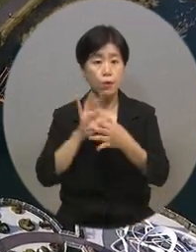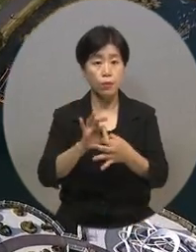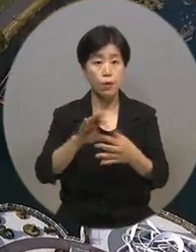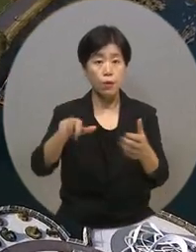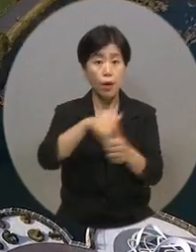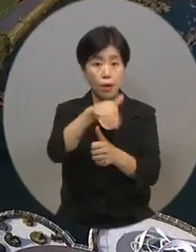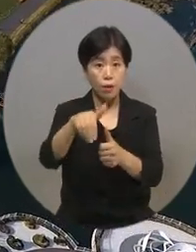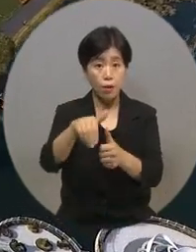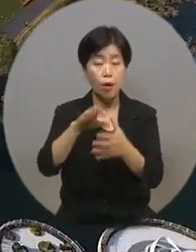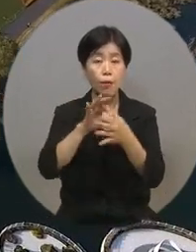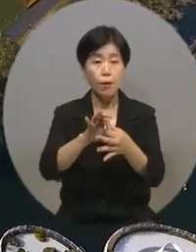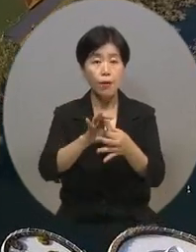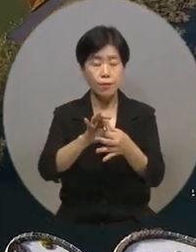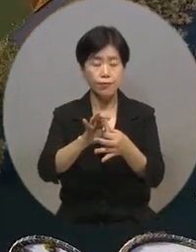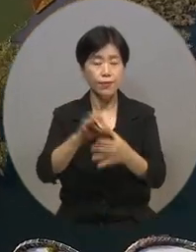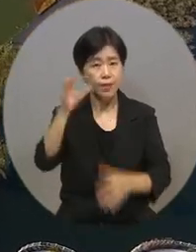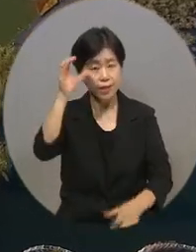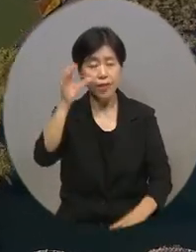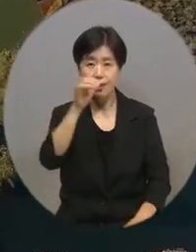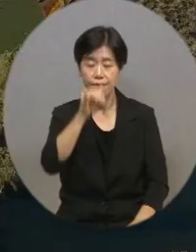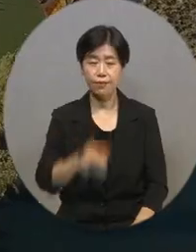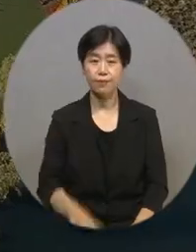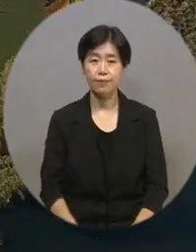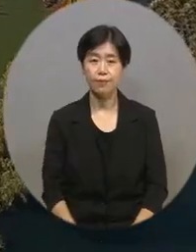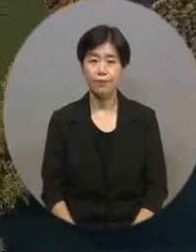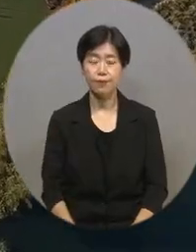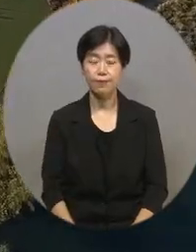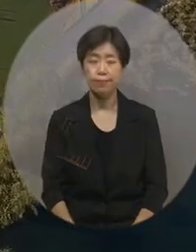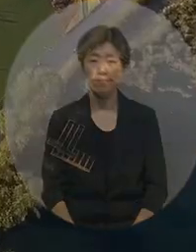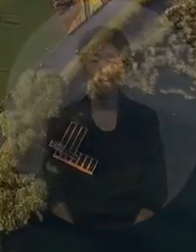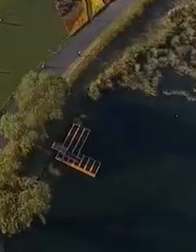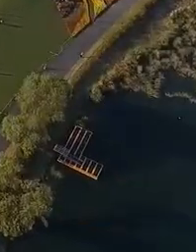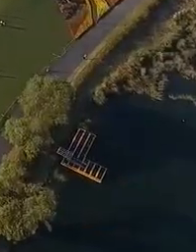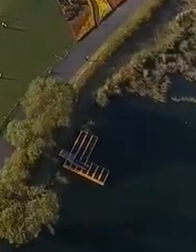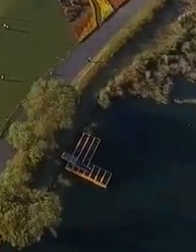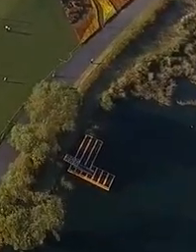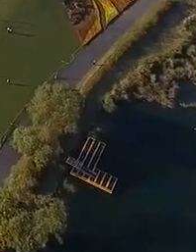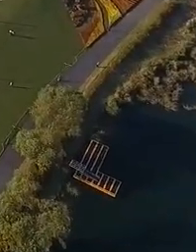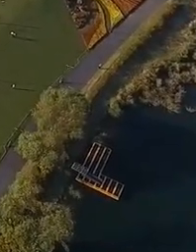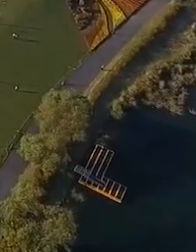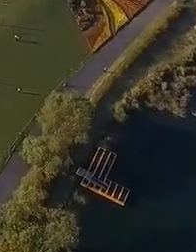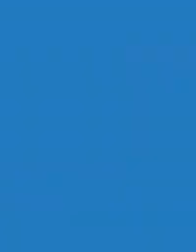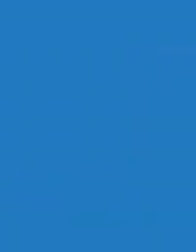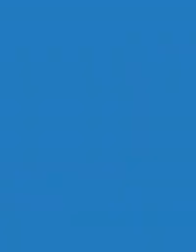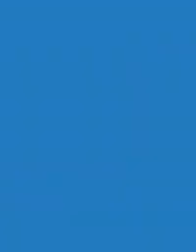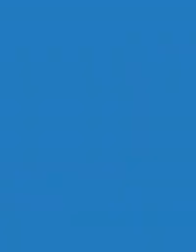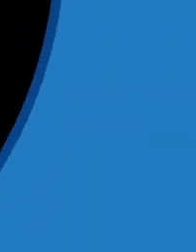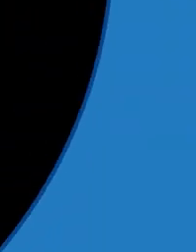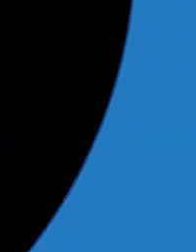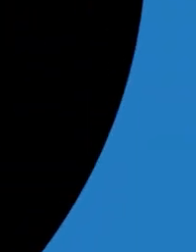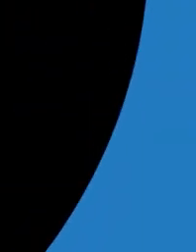친환경 도시로 거듭나길 기대합니다. 복지TV 뉴스 김주은입니다.